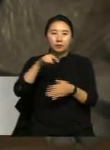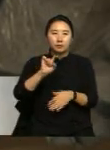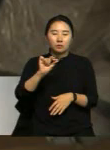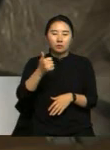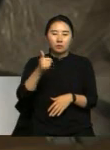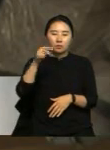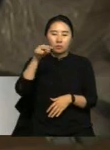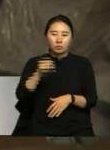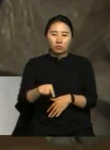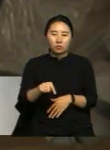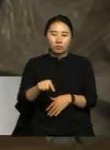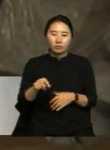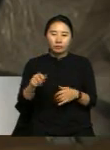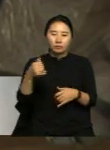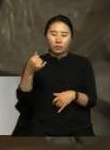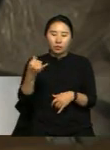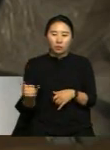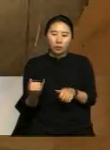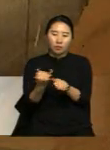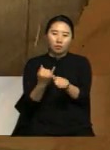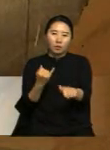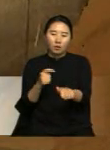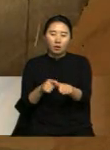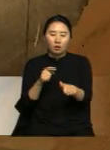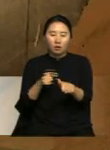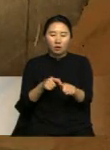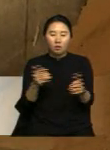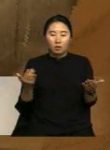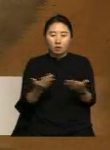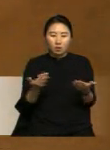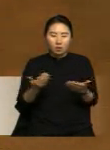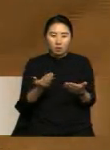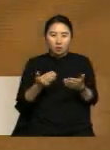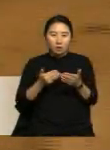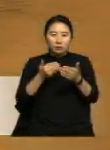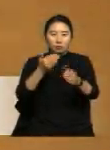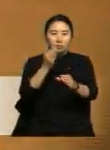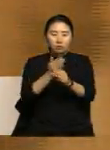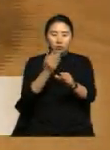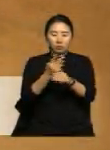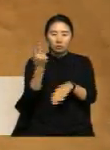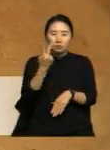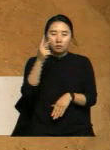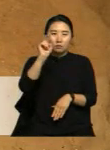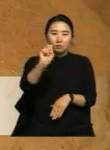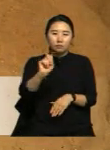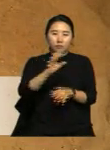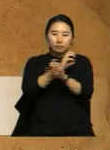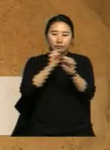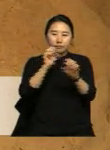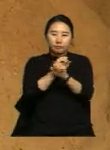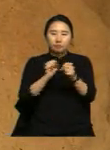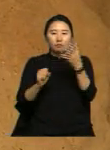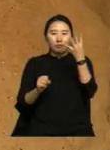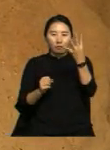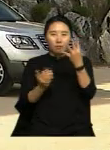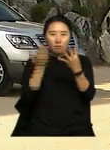처남으로 2014년부터 가평군이 발주한 공사 중 2천만 원 이상 계약은 4건입니다.